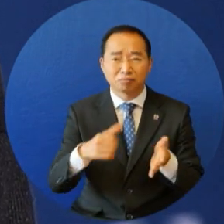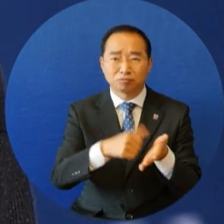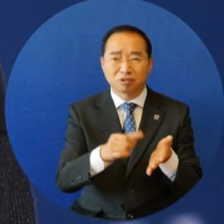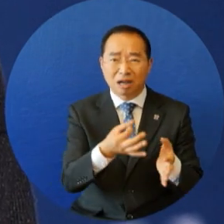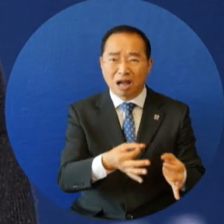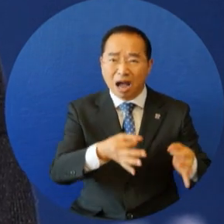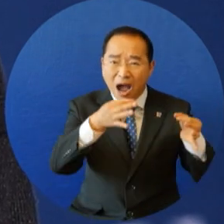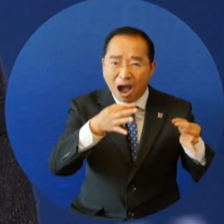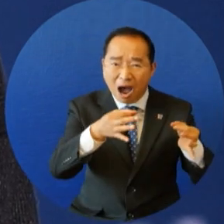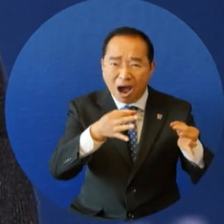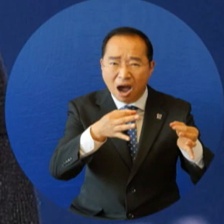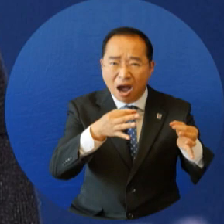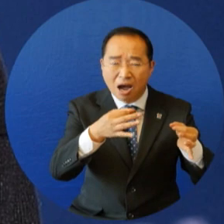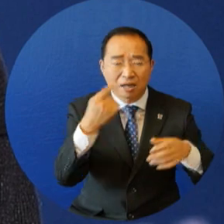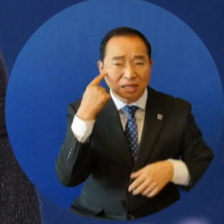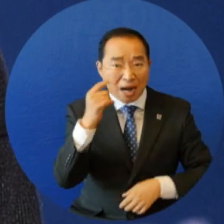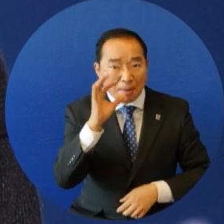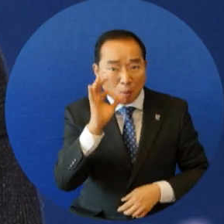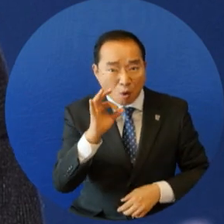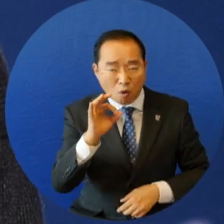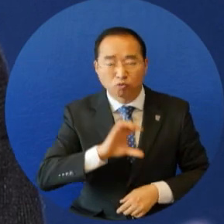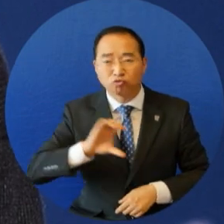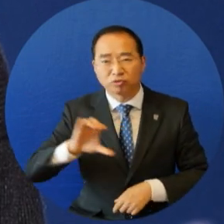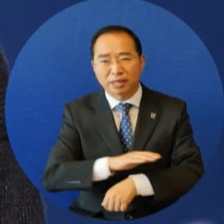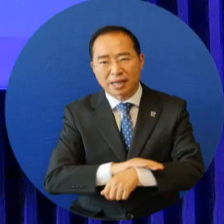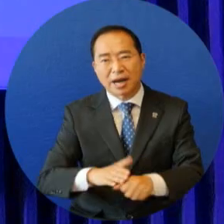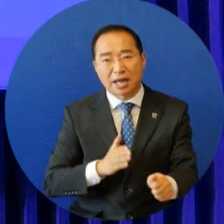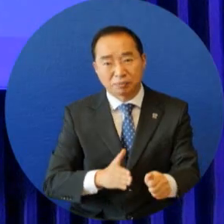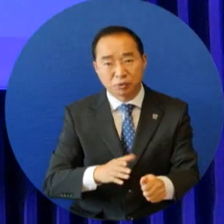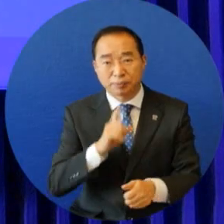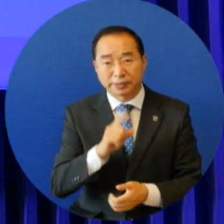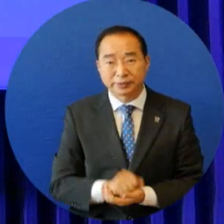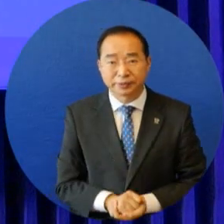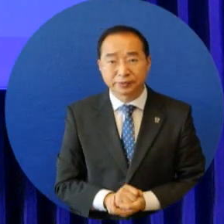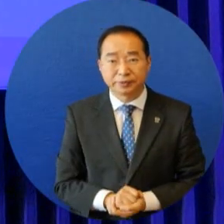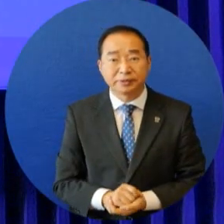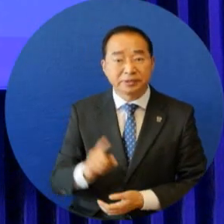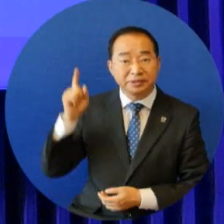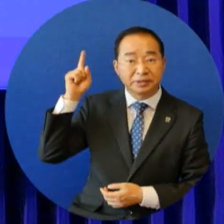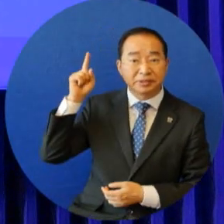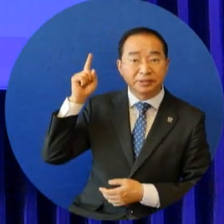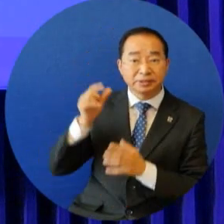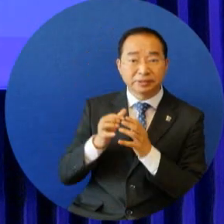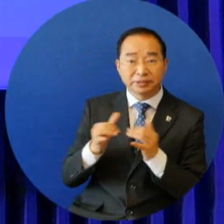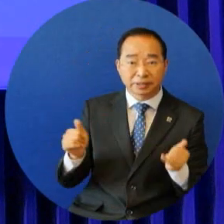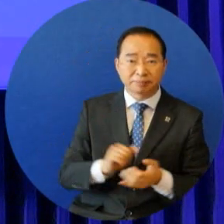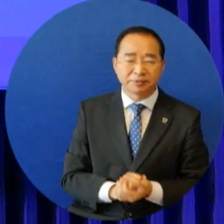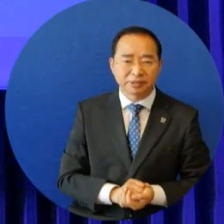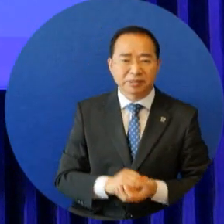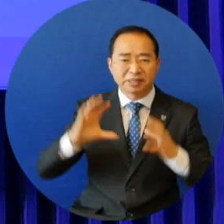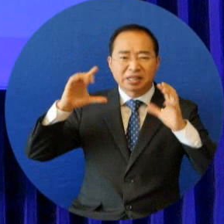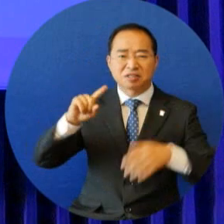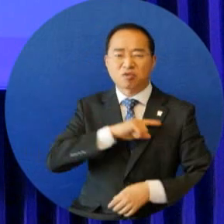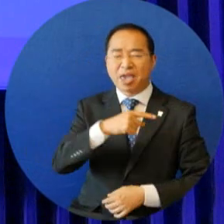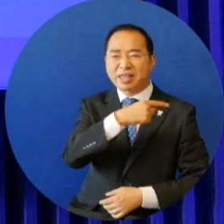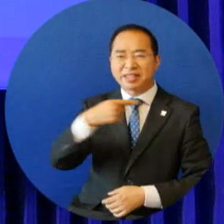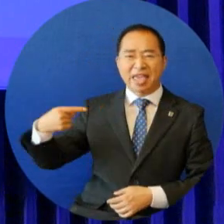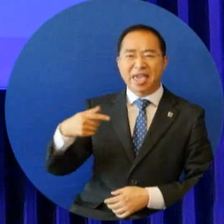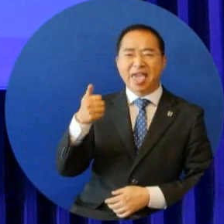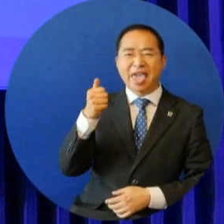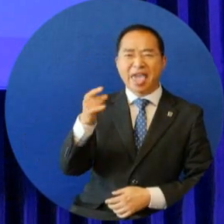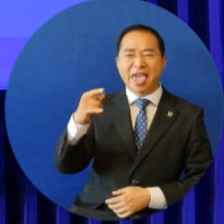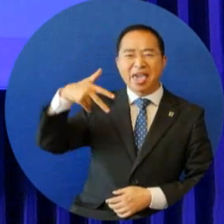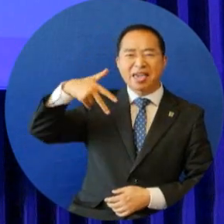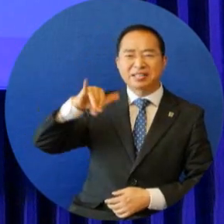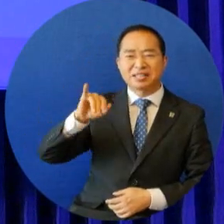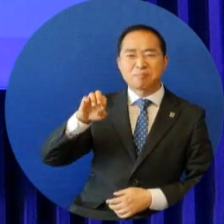인플레이션을 유념해서 투자를 해야 된다라고 얘기를 합니다. 참고로 레이 달리오는 세계 최대의